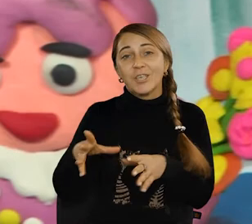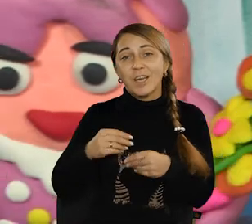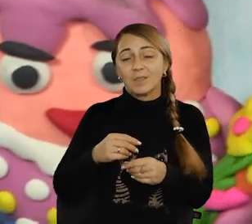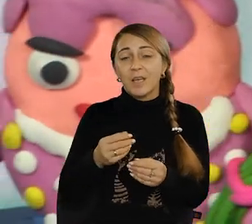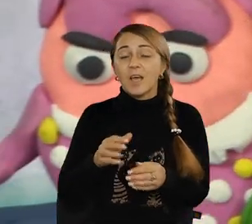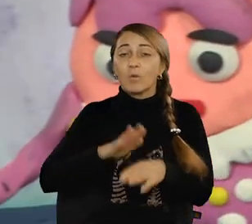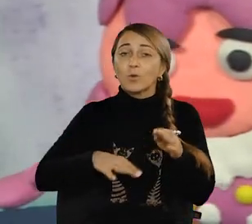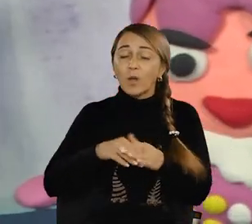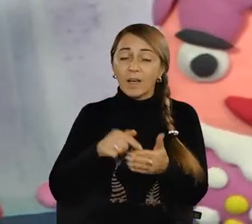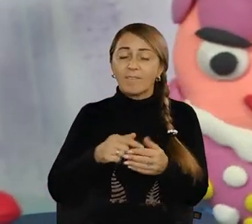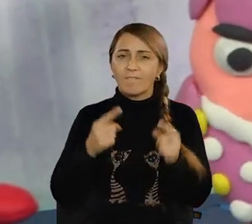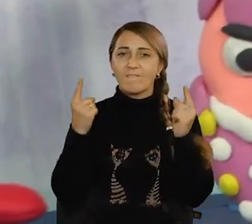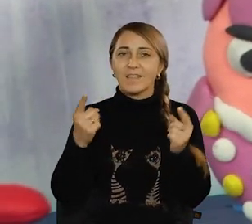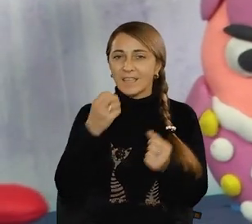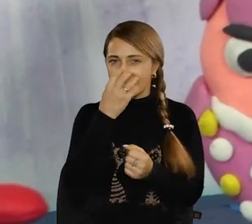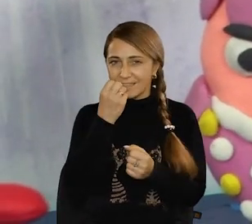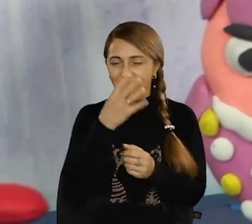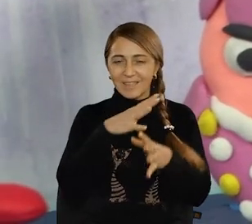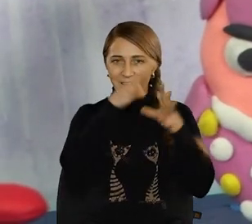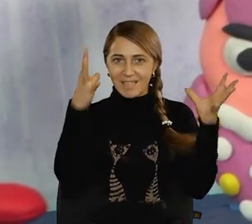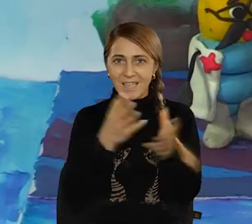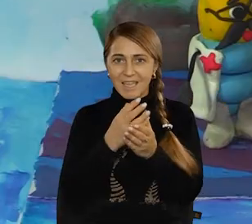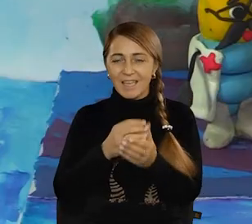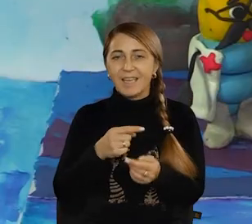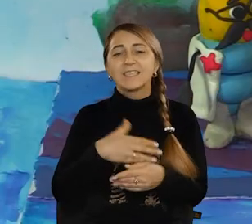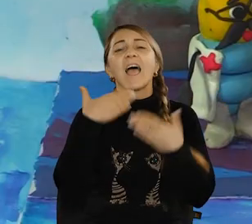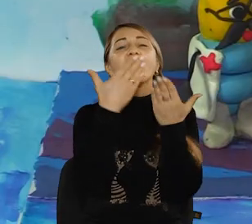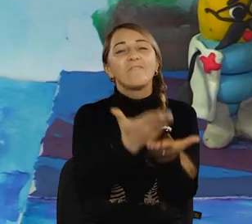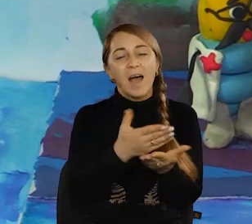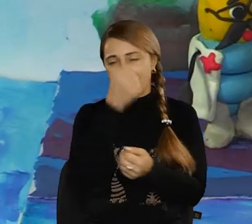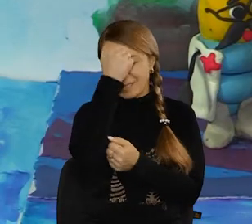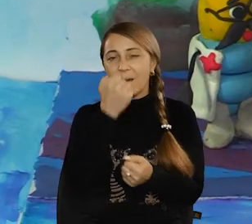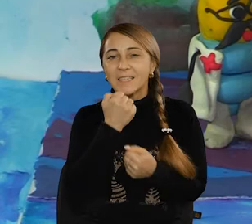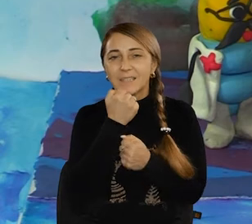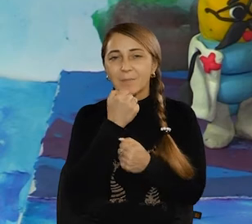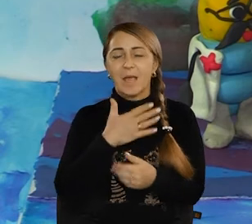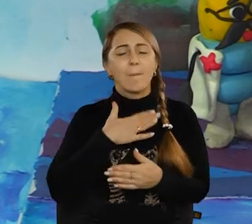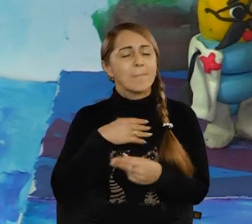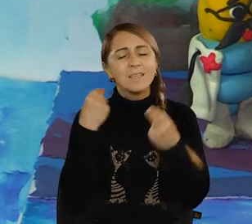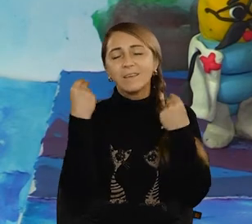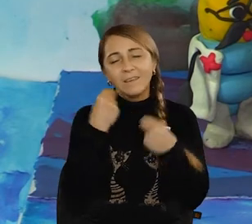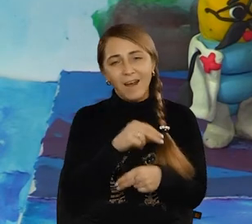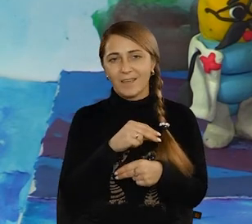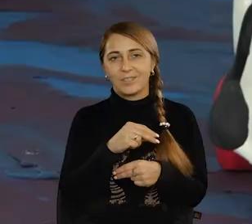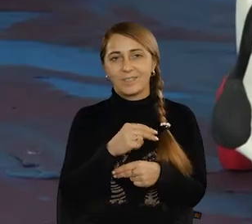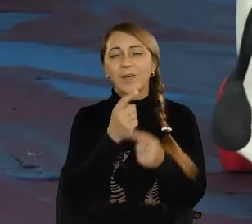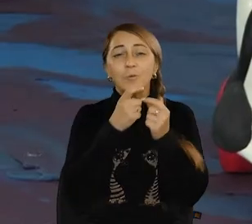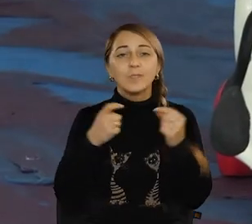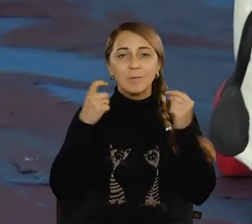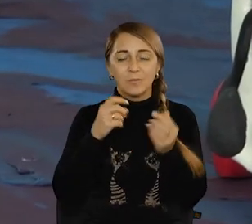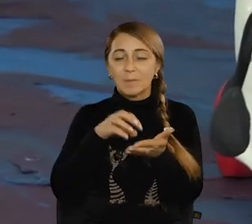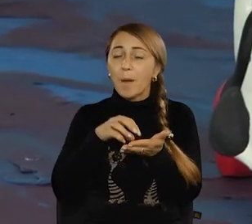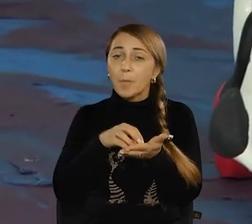руці тримала величезний букет польових квітів. «Це вам! Спасибі! Мені значно краще!» –